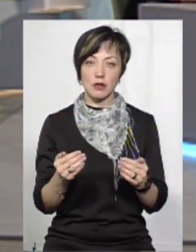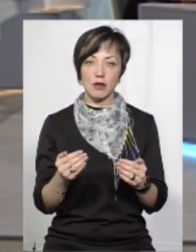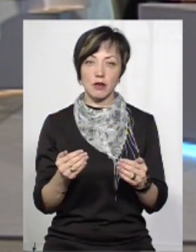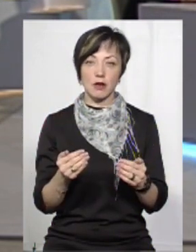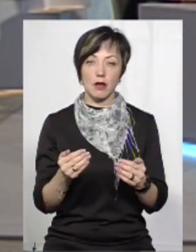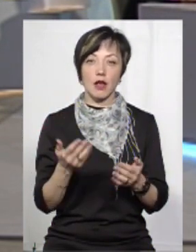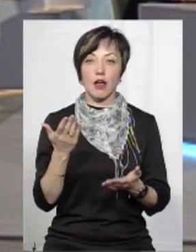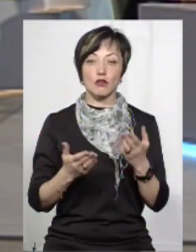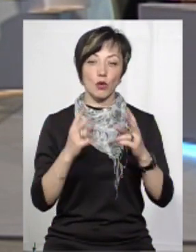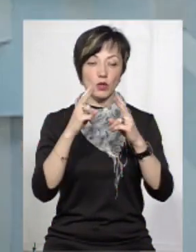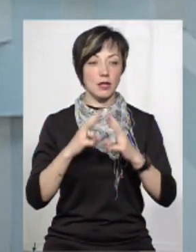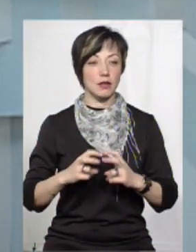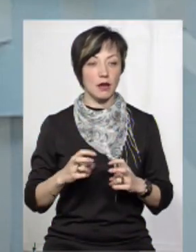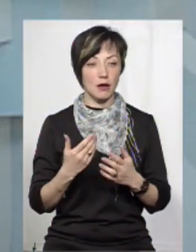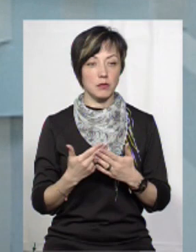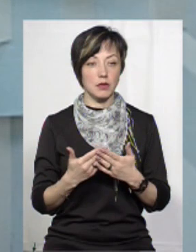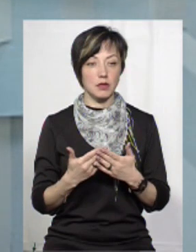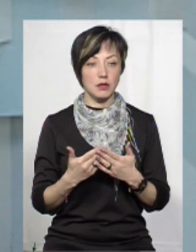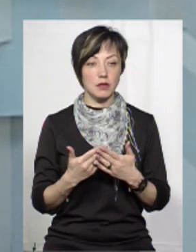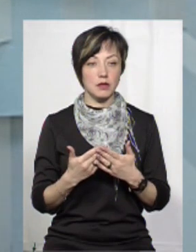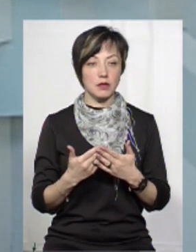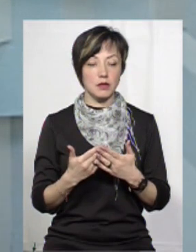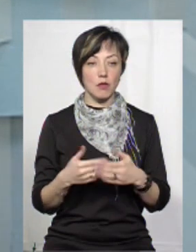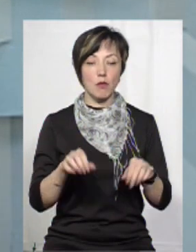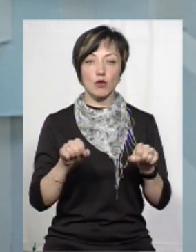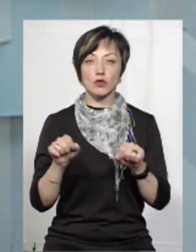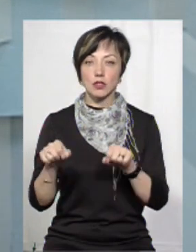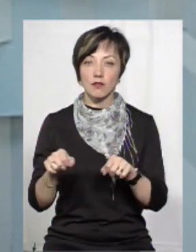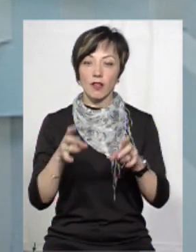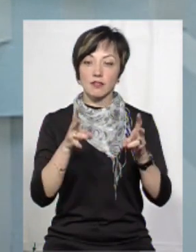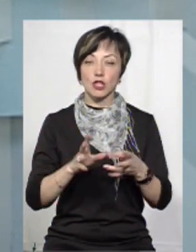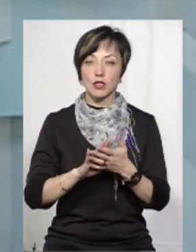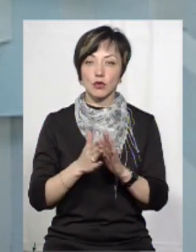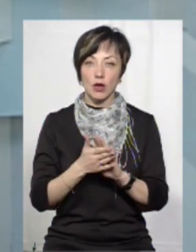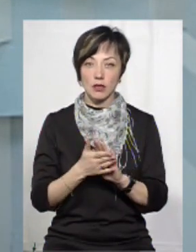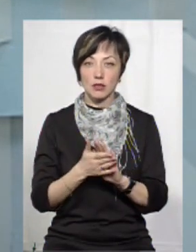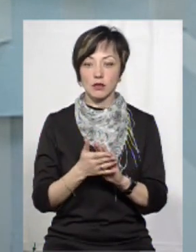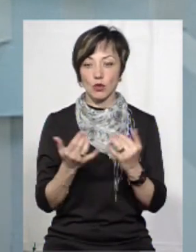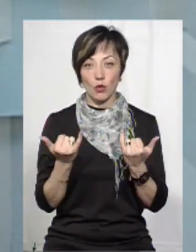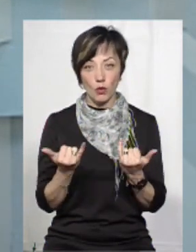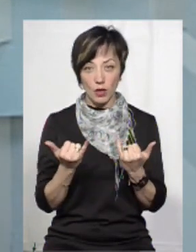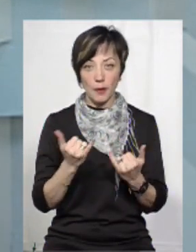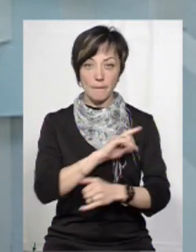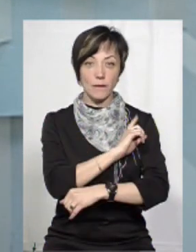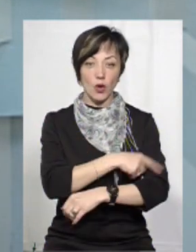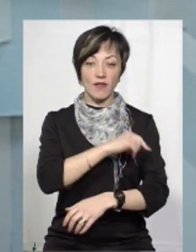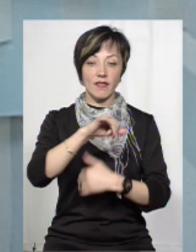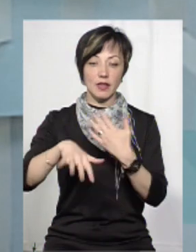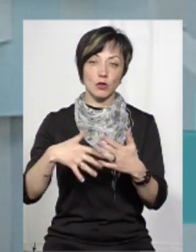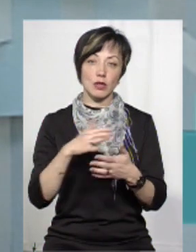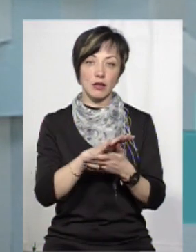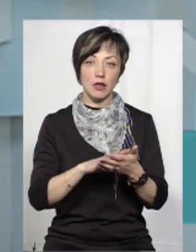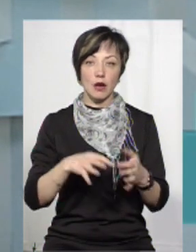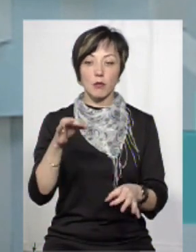обмежитися в руху. Якщо ми розглядаємо так, можливу надзвичайну ситуацію, таку, як ми розглядаємо сьогодні, пориви вітру, буреві і так